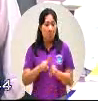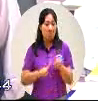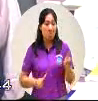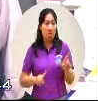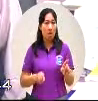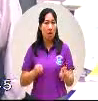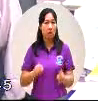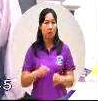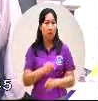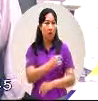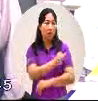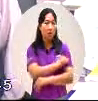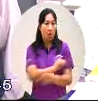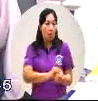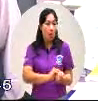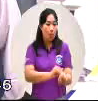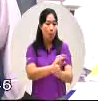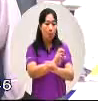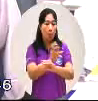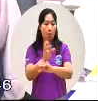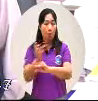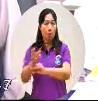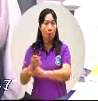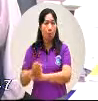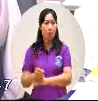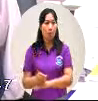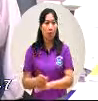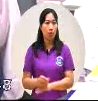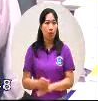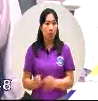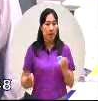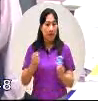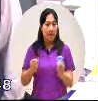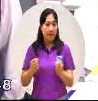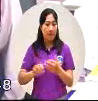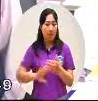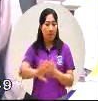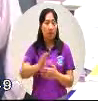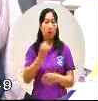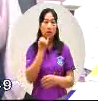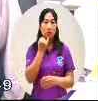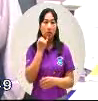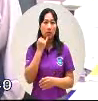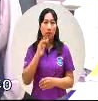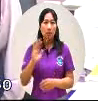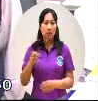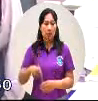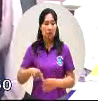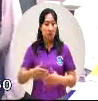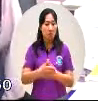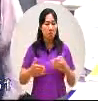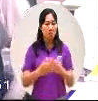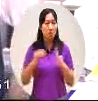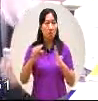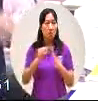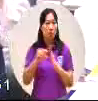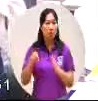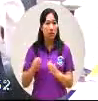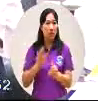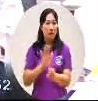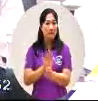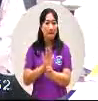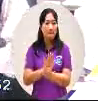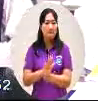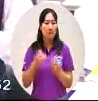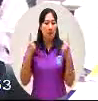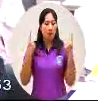种紧急，它就敢送到外面。那么今天就是说，我们交通局啊，没有为沿乡那些